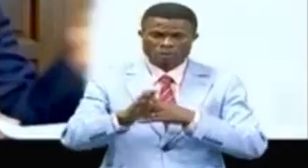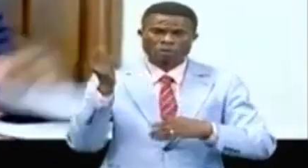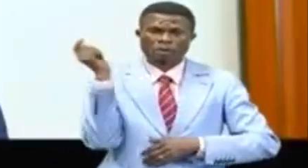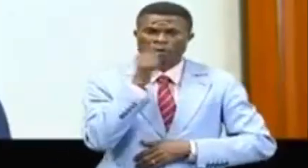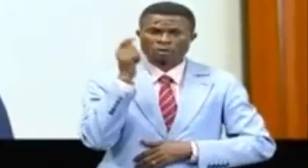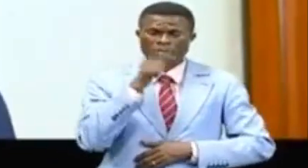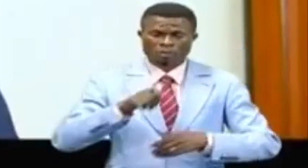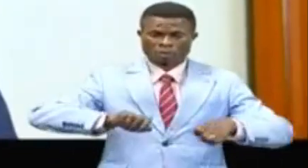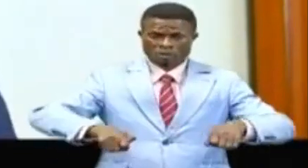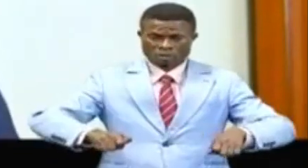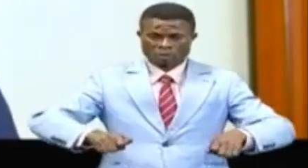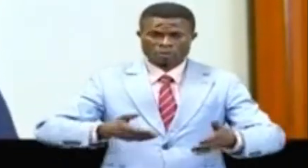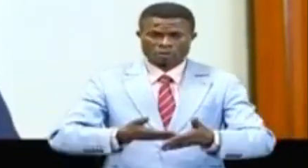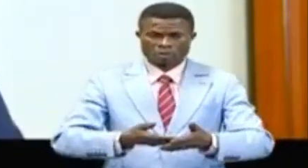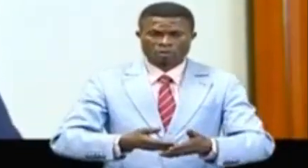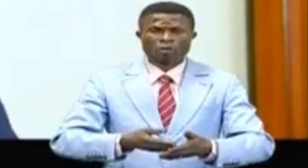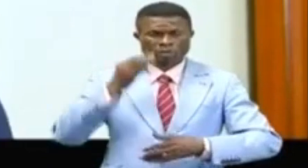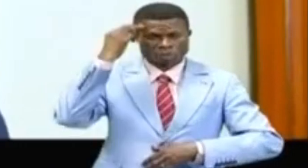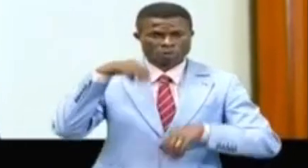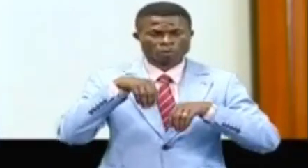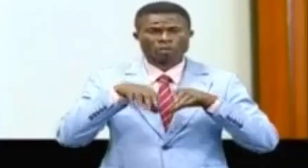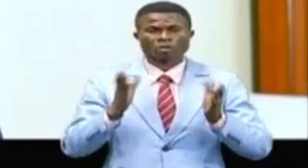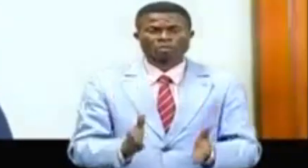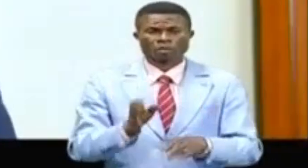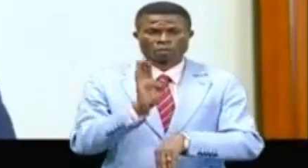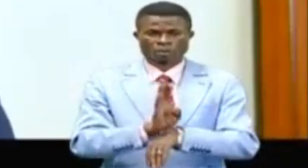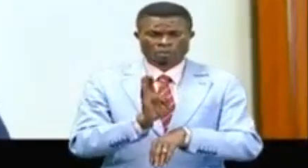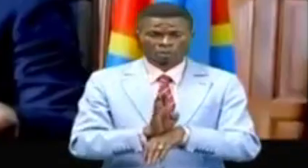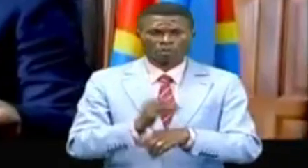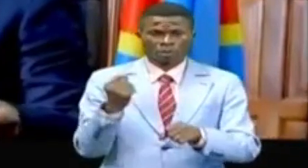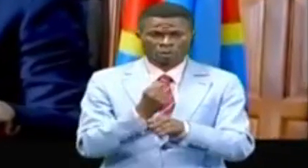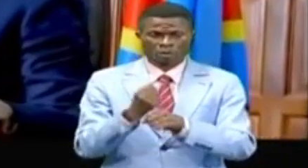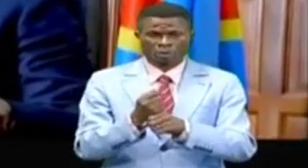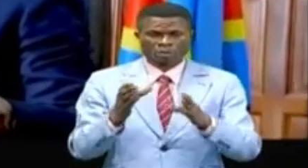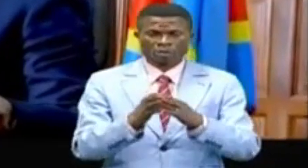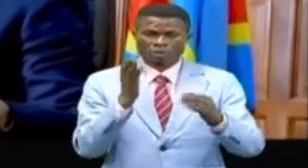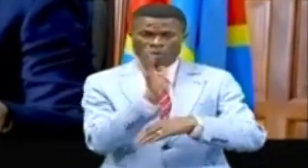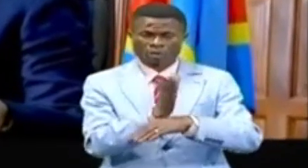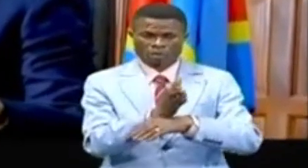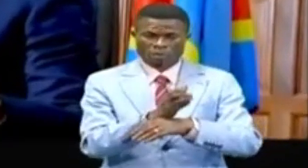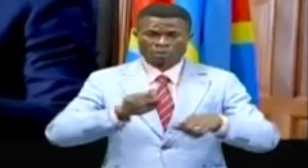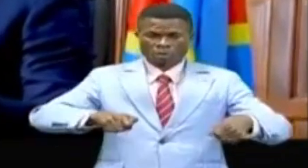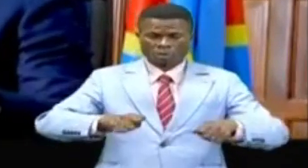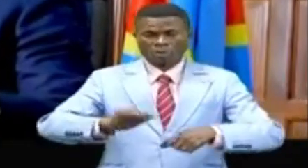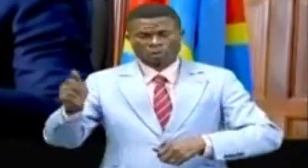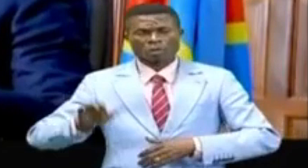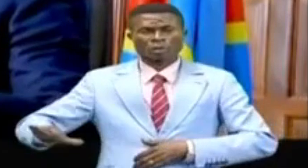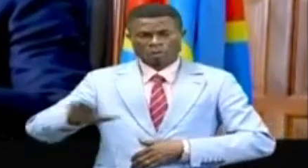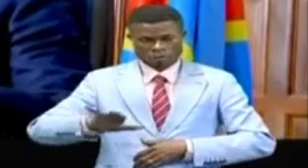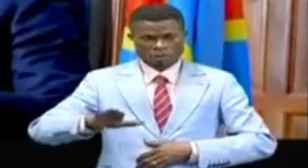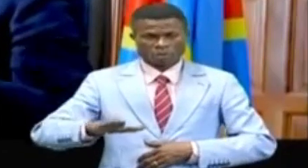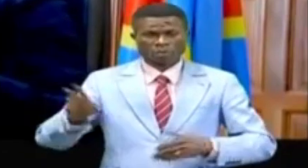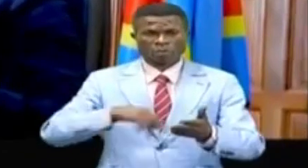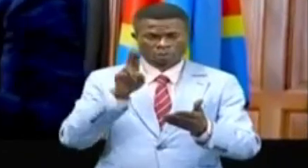fabrication de batteries. Le Conseil congolais de la batterie collaborera avec des conseils des batteries d'autres États en fonction des